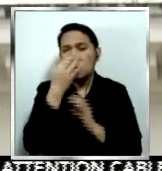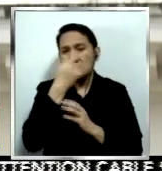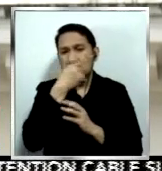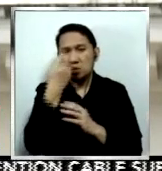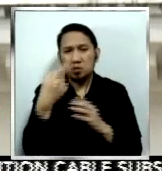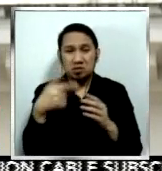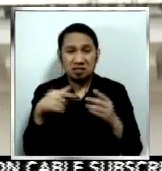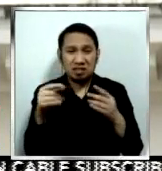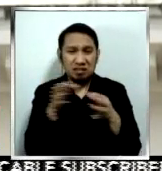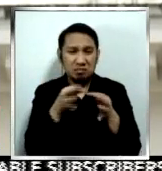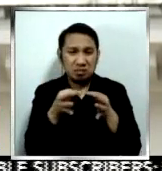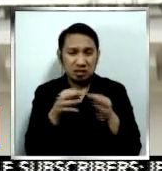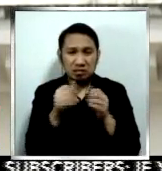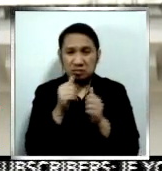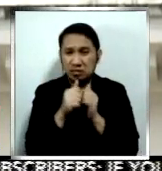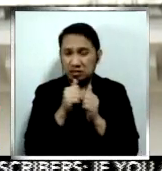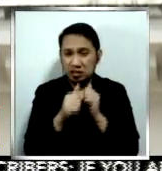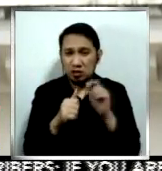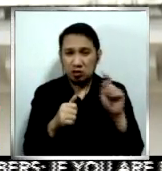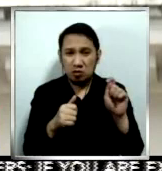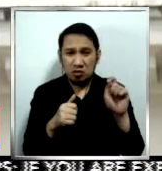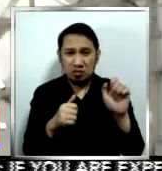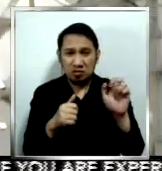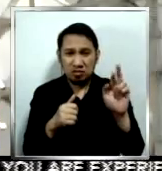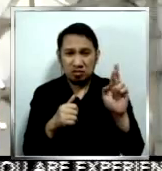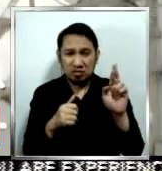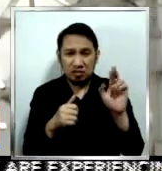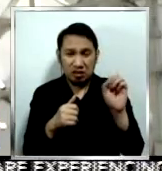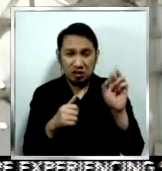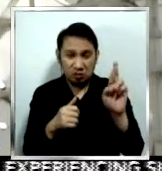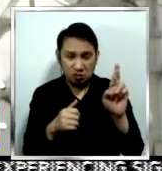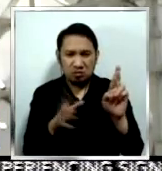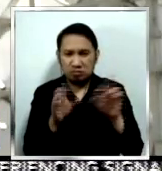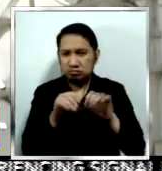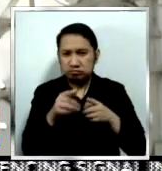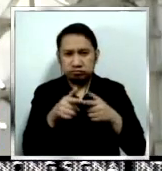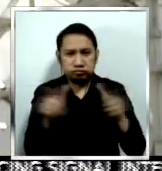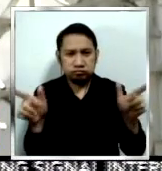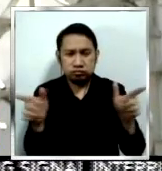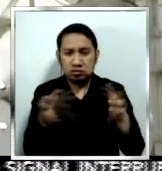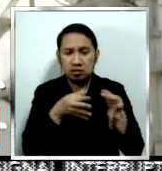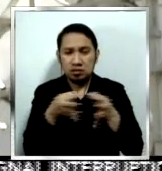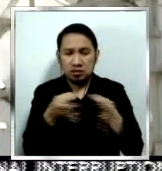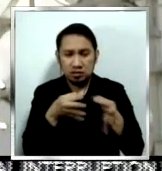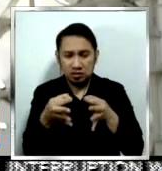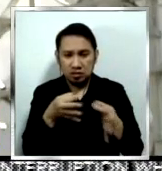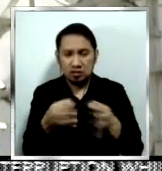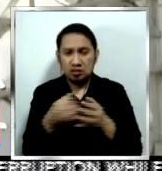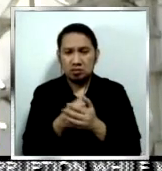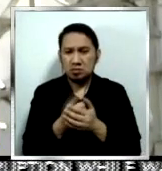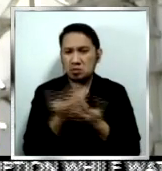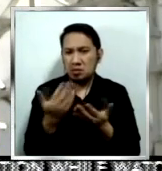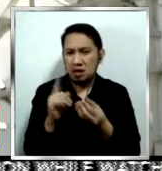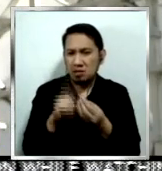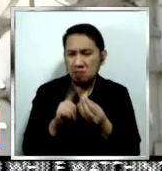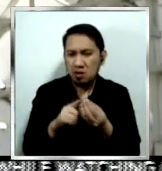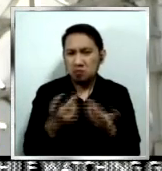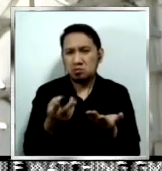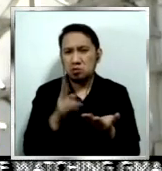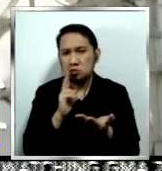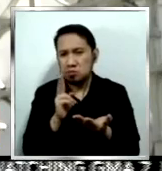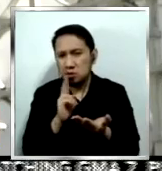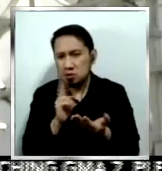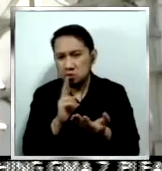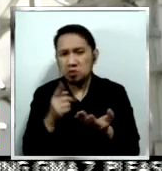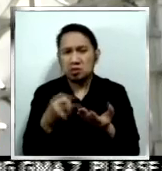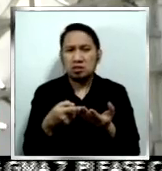ng terorismo. Bukod dyan, unconstitutional din daw ang probisyon sa batas na magkukulong sa mga paghihinalaang terorista nang